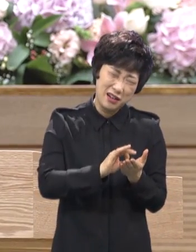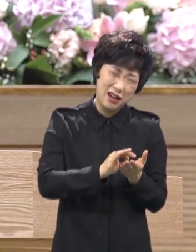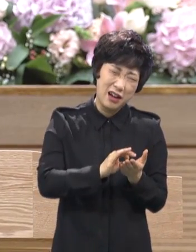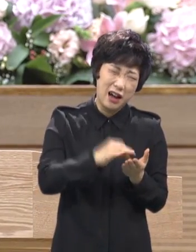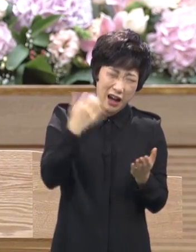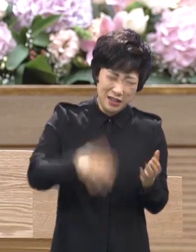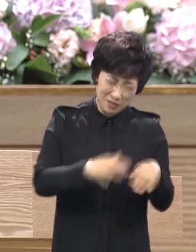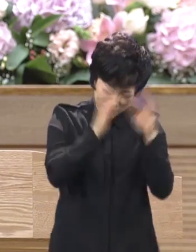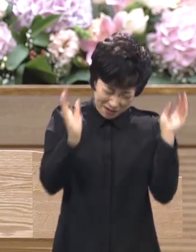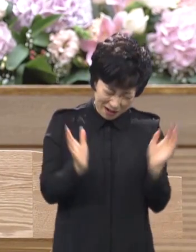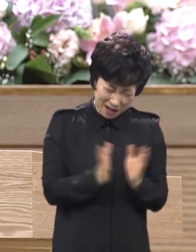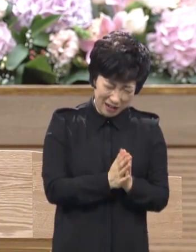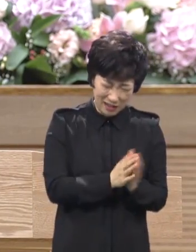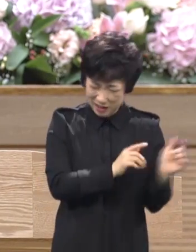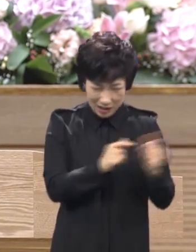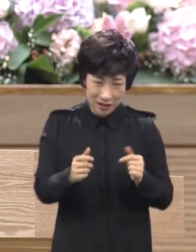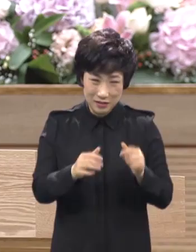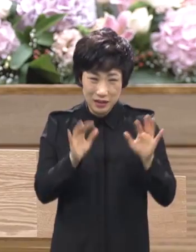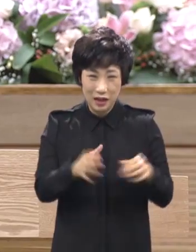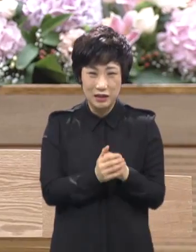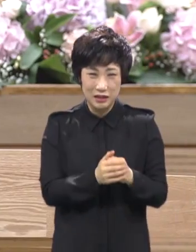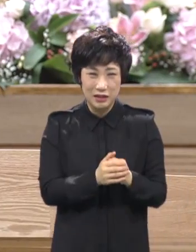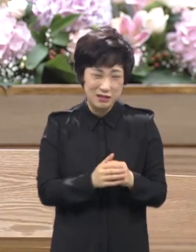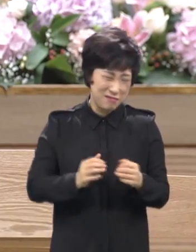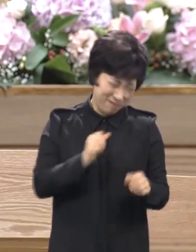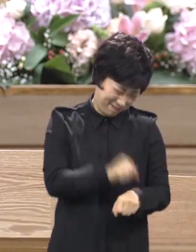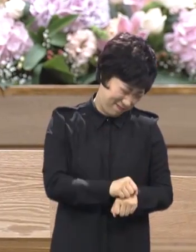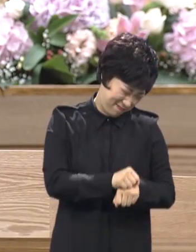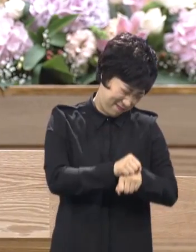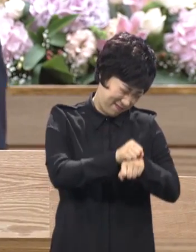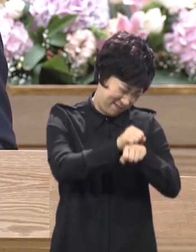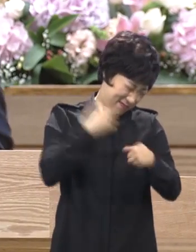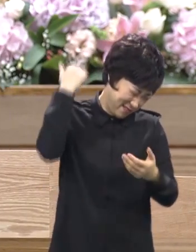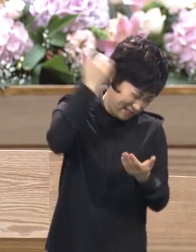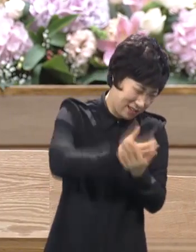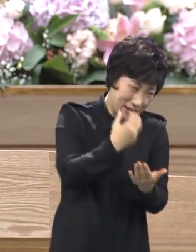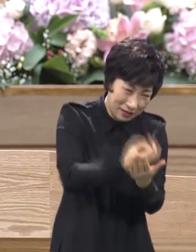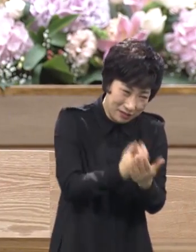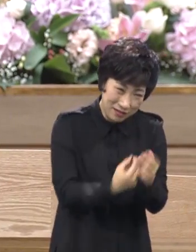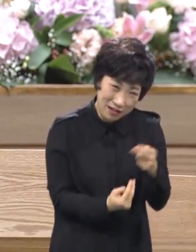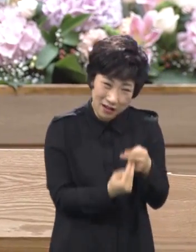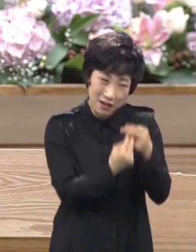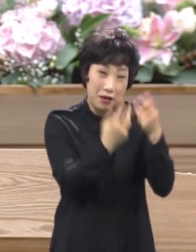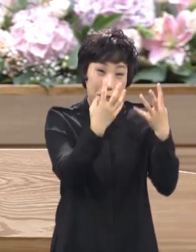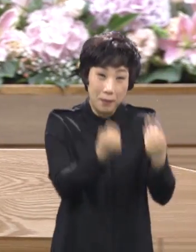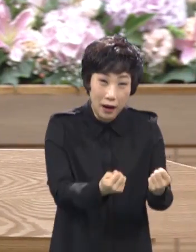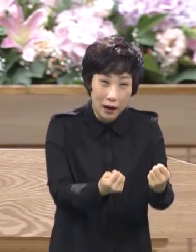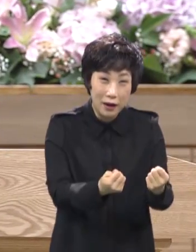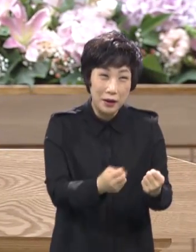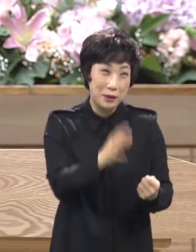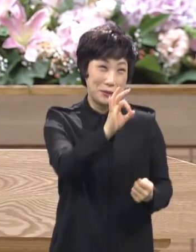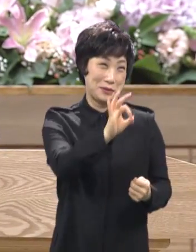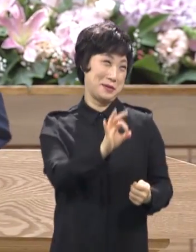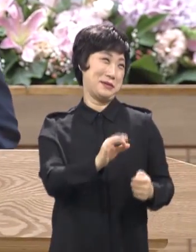많이 쌓아놓고 황금 만능주의 속에서 정말로 그 돈 가지고